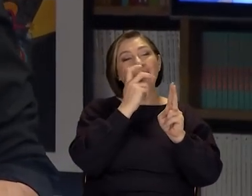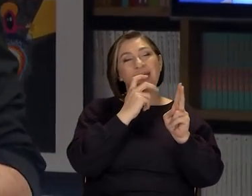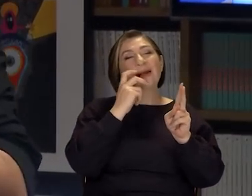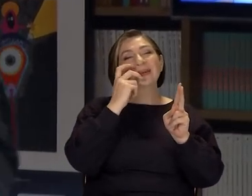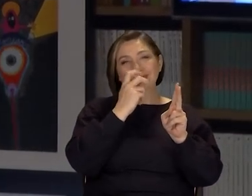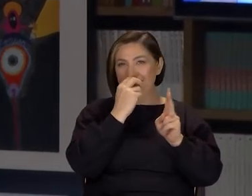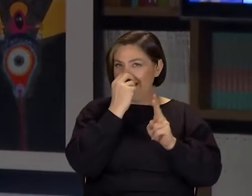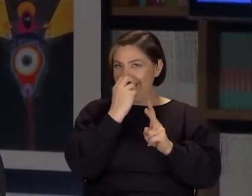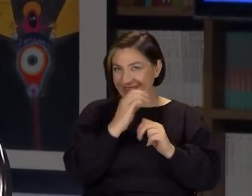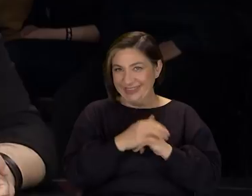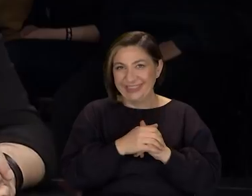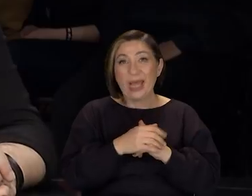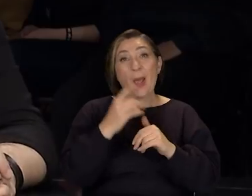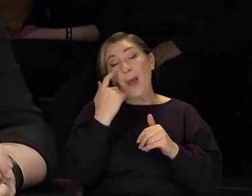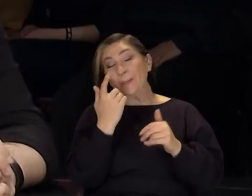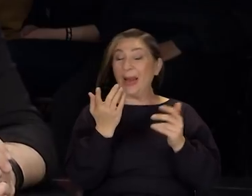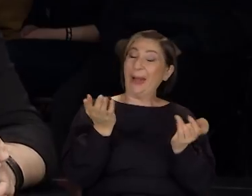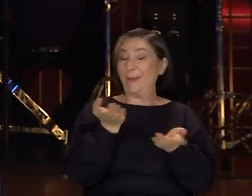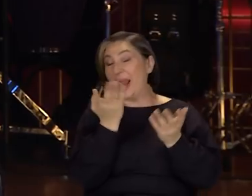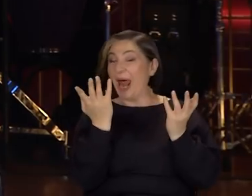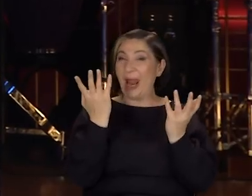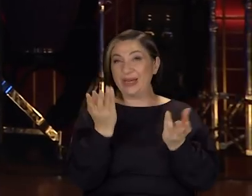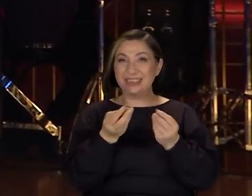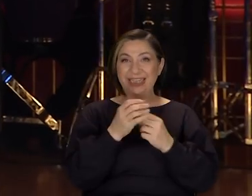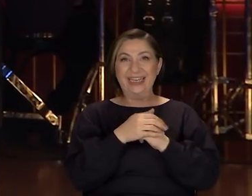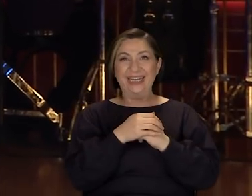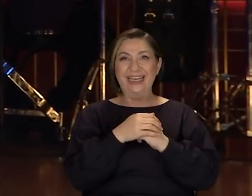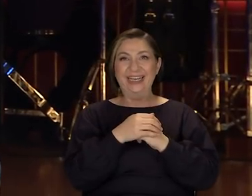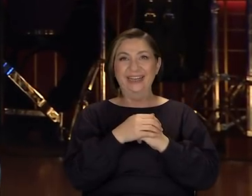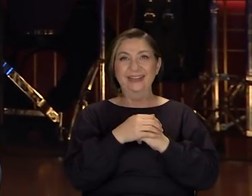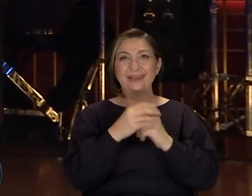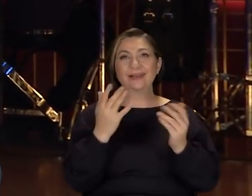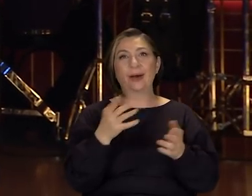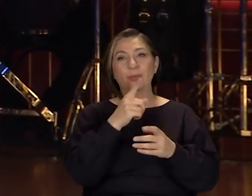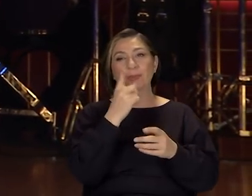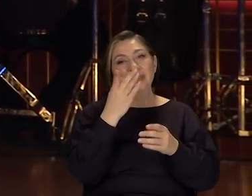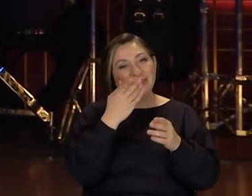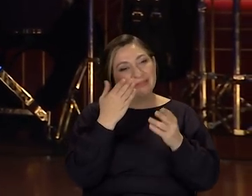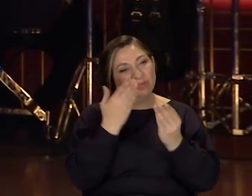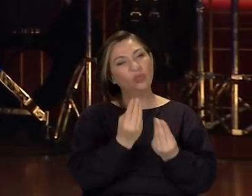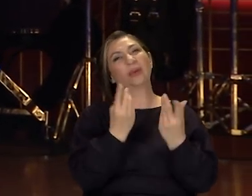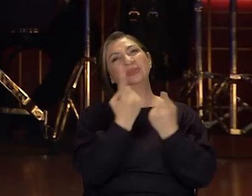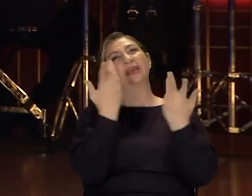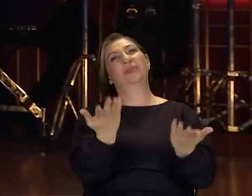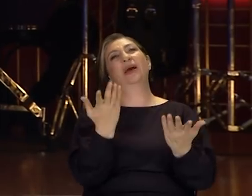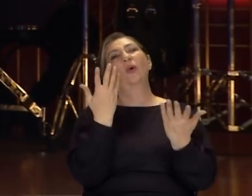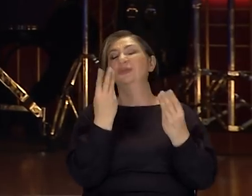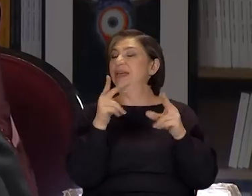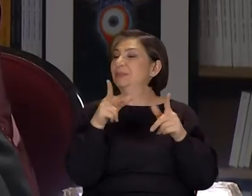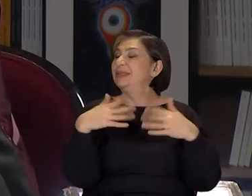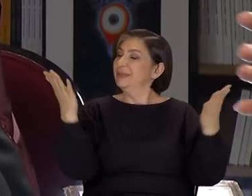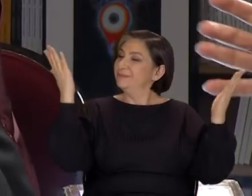çakar. Bakalım neler olacak. Efektör. Ya bu bir reva mıdır bize ya? Vallahi olacak iş